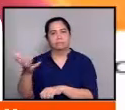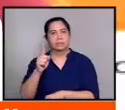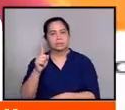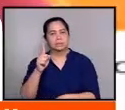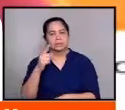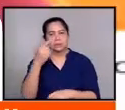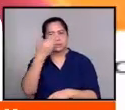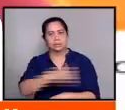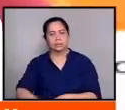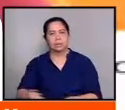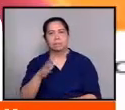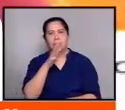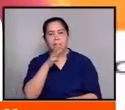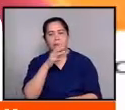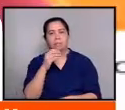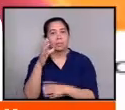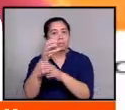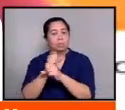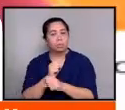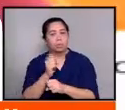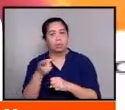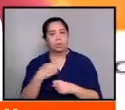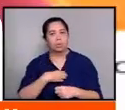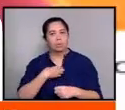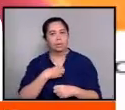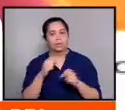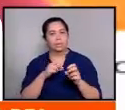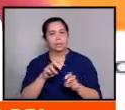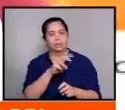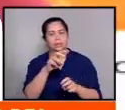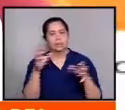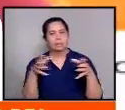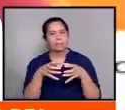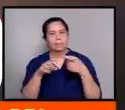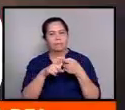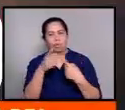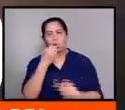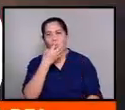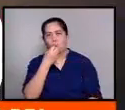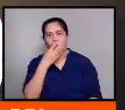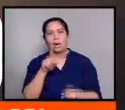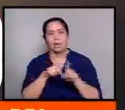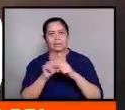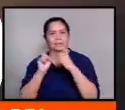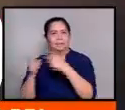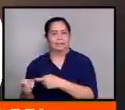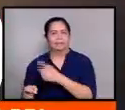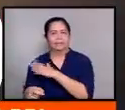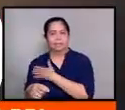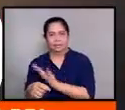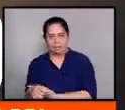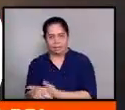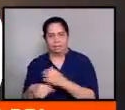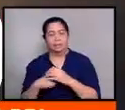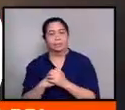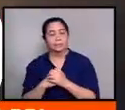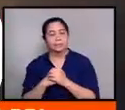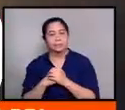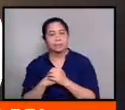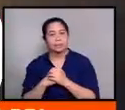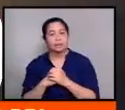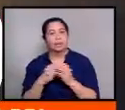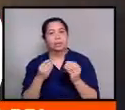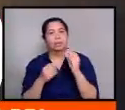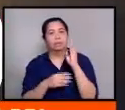isang single mom. Kumuha raw ang complainant ng travel package para sa Hong Kong bilang graduation gift sa kanyang anak.